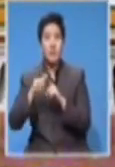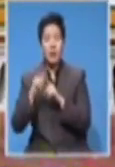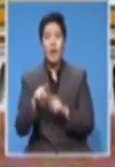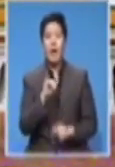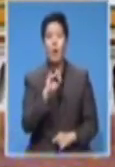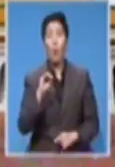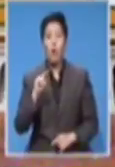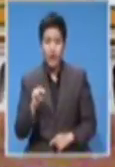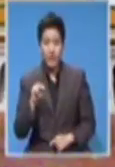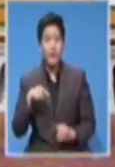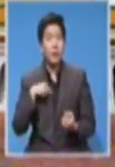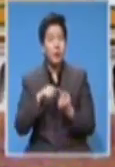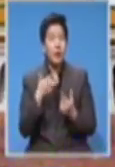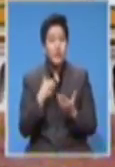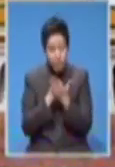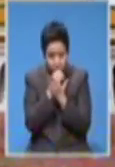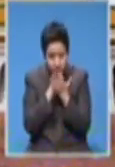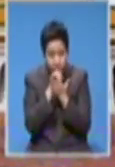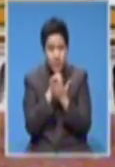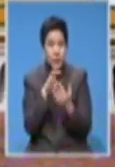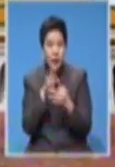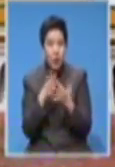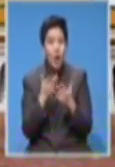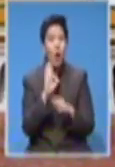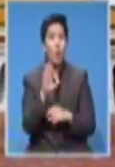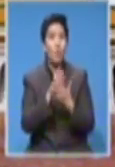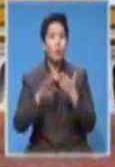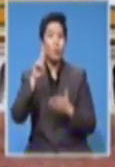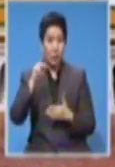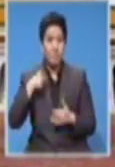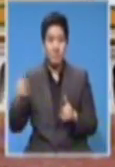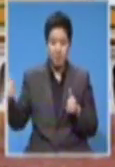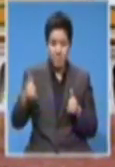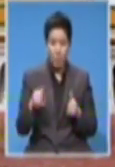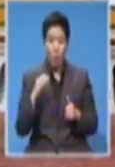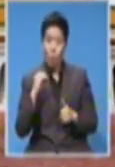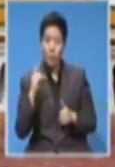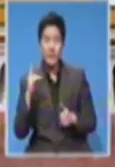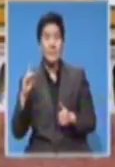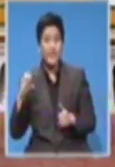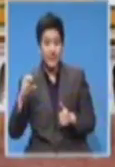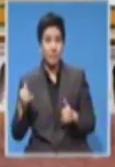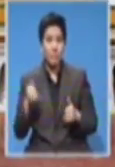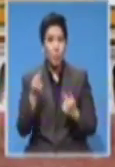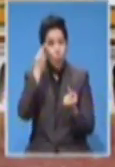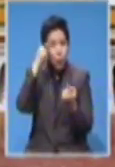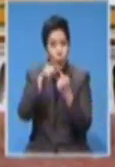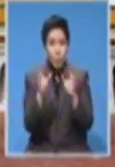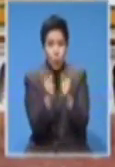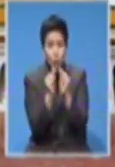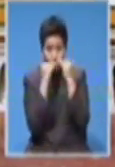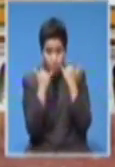IOM และสำนักงานว่าด้วยยาเสพติดและอาชญากรรมแห่งสหประชาชาติ UNODC นะครับเป้าหมายหลักของการประชุม